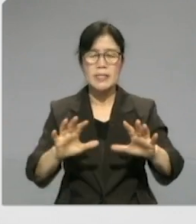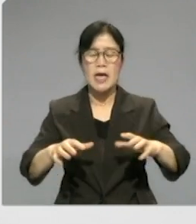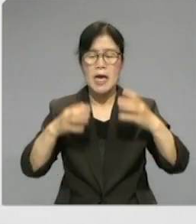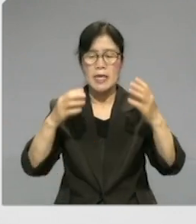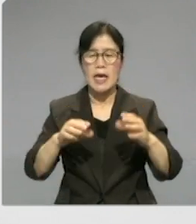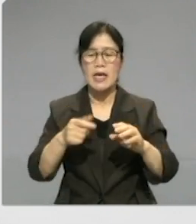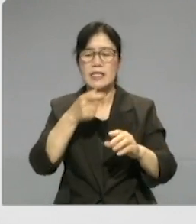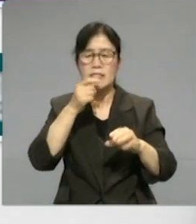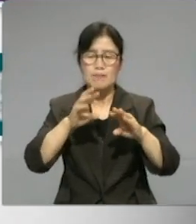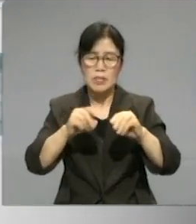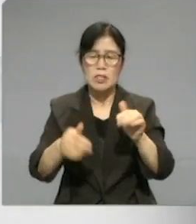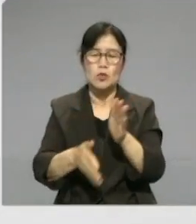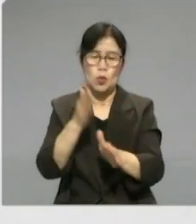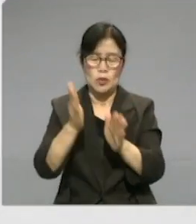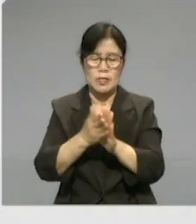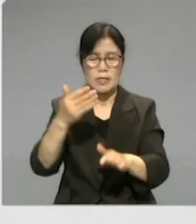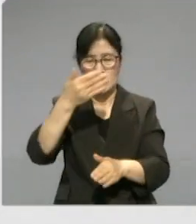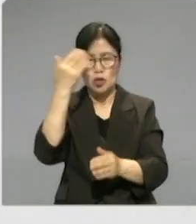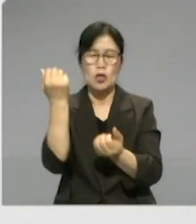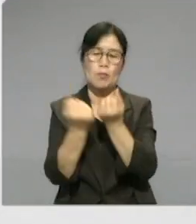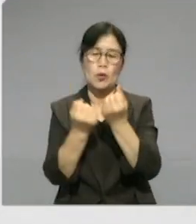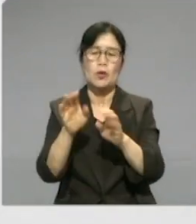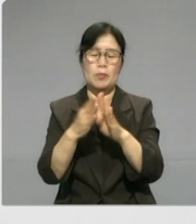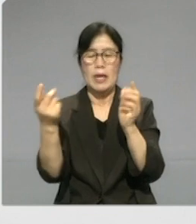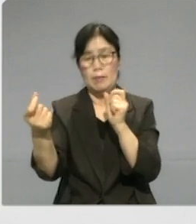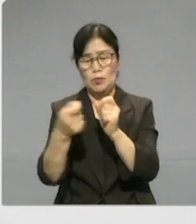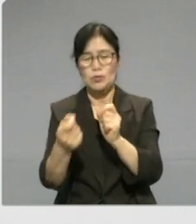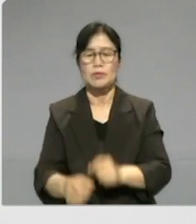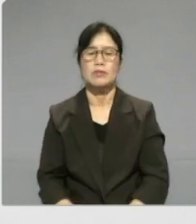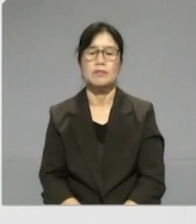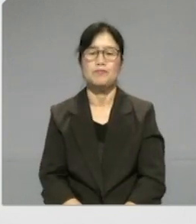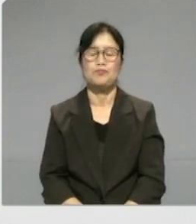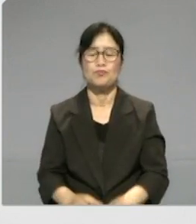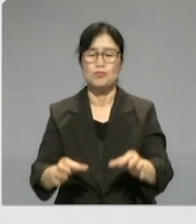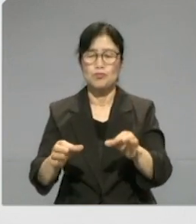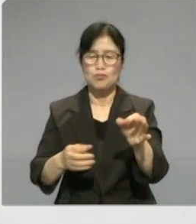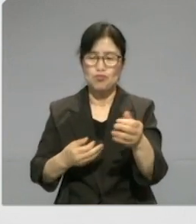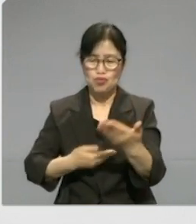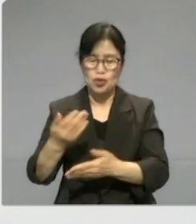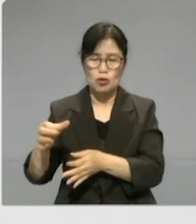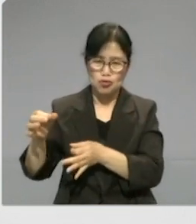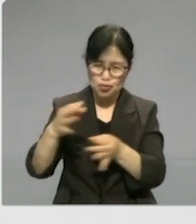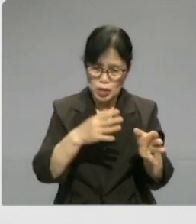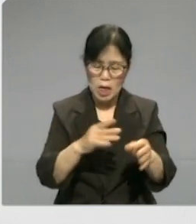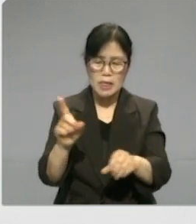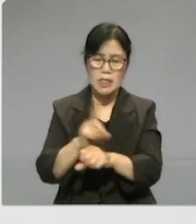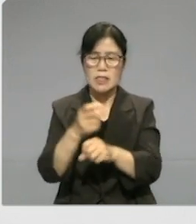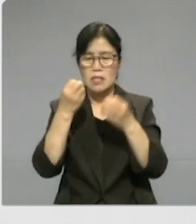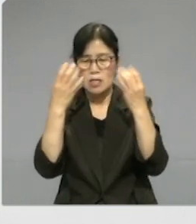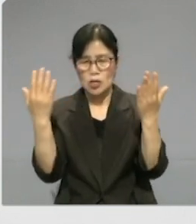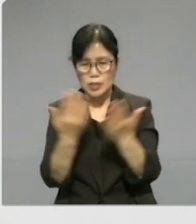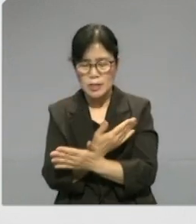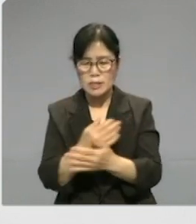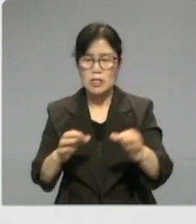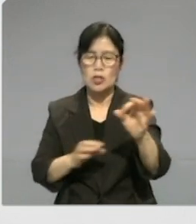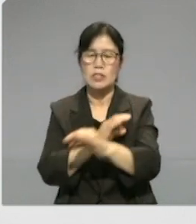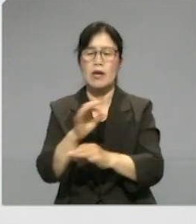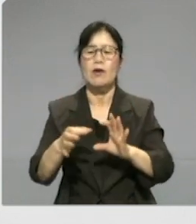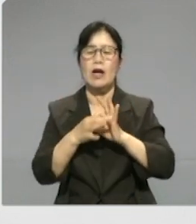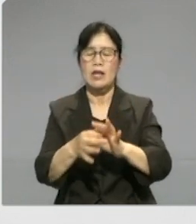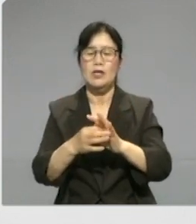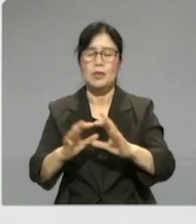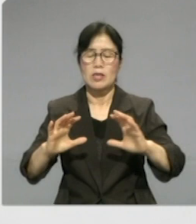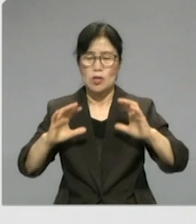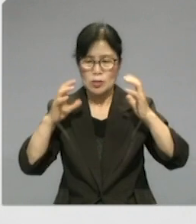개최를 뒀습니다 펙 핵심 목표인 무역 투자와 디지털 혁신 등 경제와 관련된 정상급